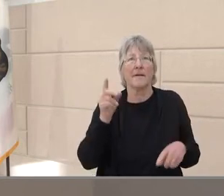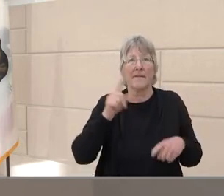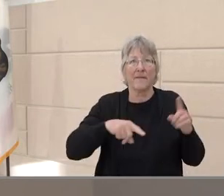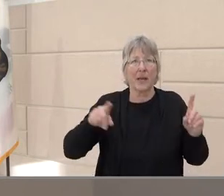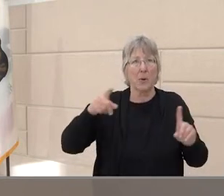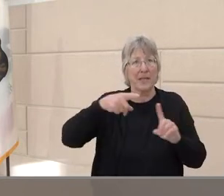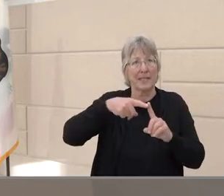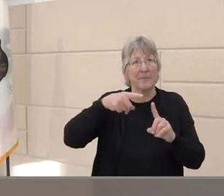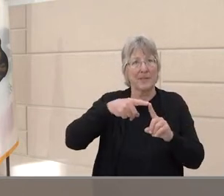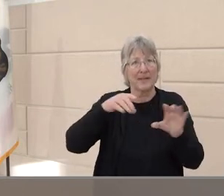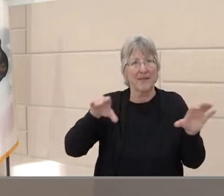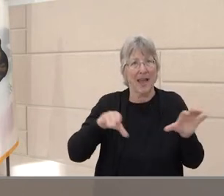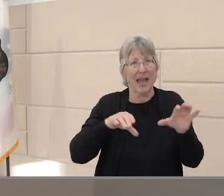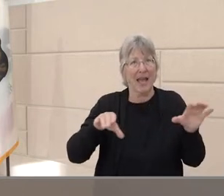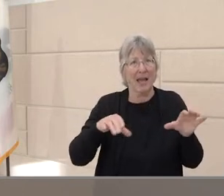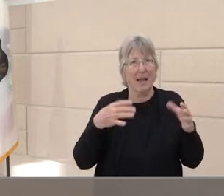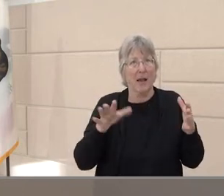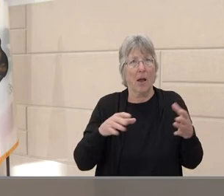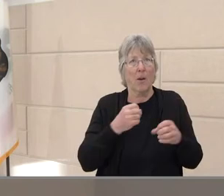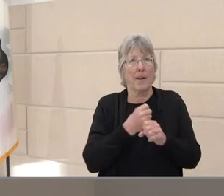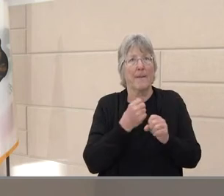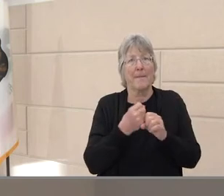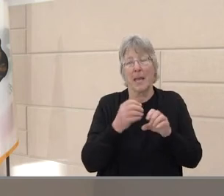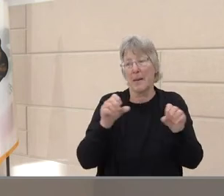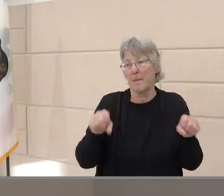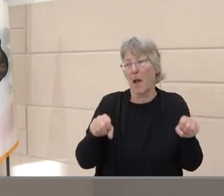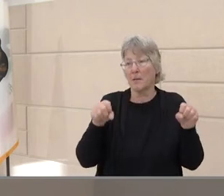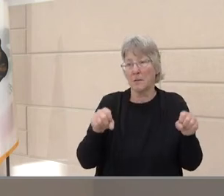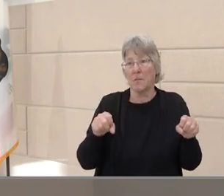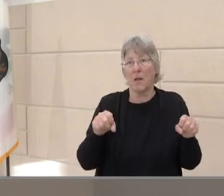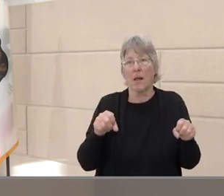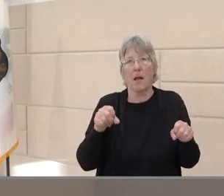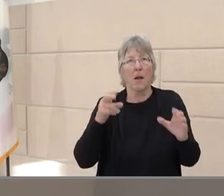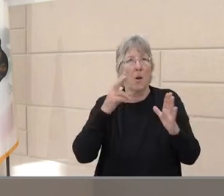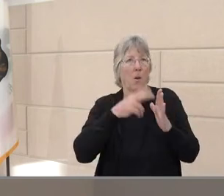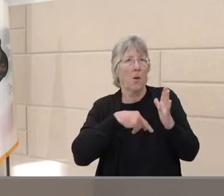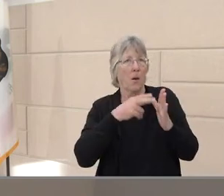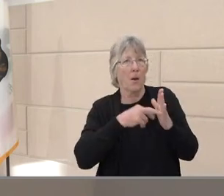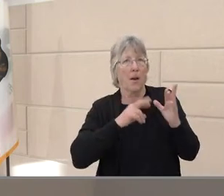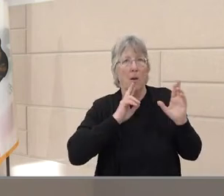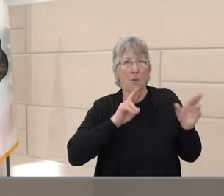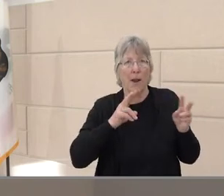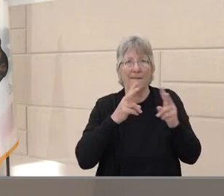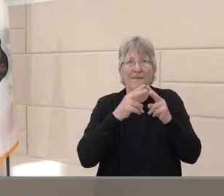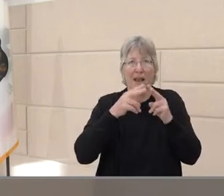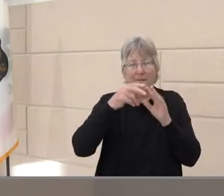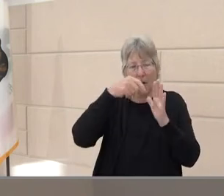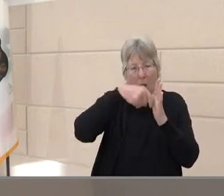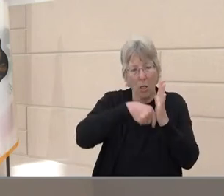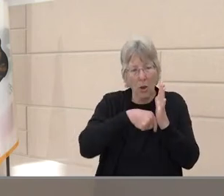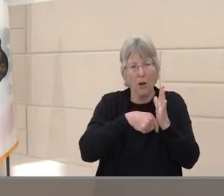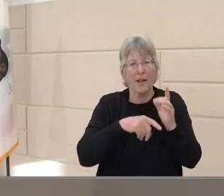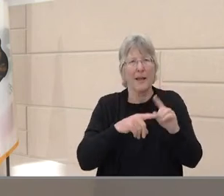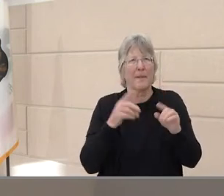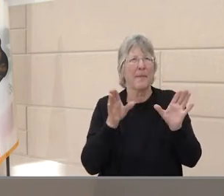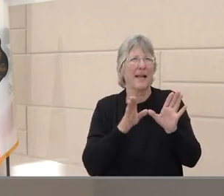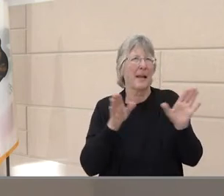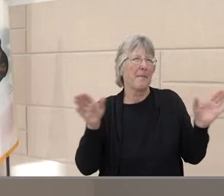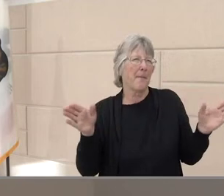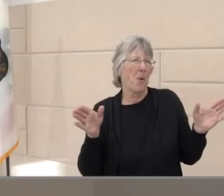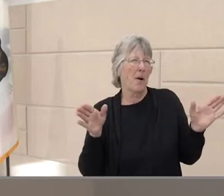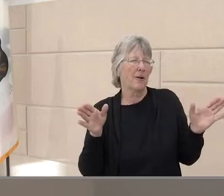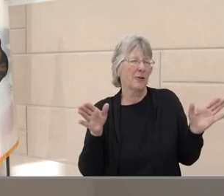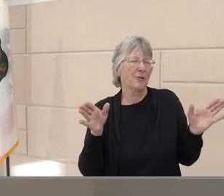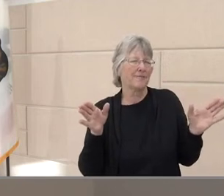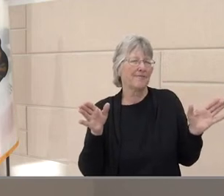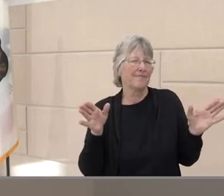ន់គណៈកម្មការសាលារៀនទេមានកិច្ចការអីច្បាស់លាស់ទេពីព្រោះឲ្យខ្ញុំបានអានរបាយការណ៍រួចមកហើ